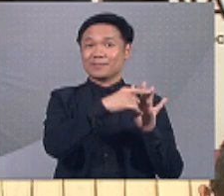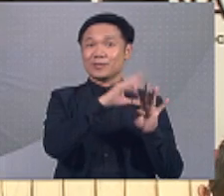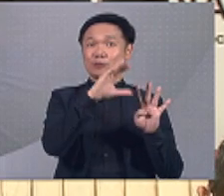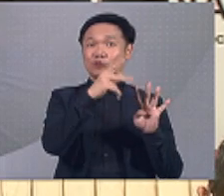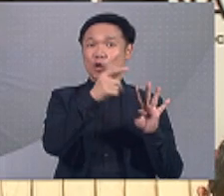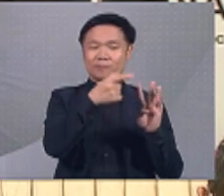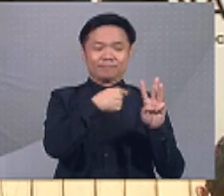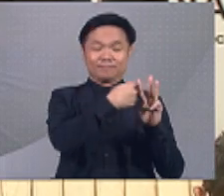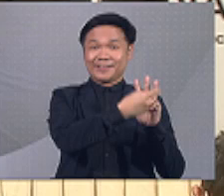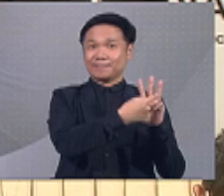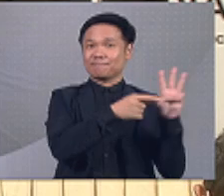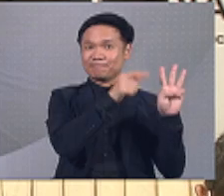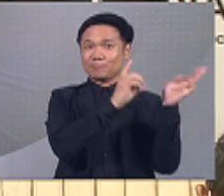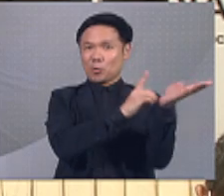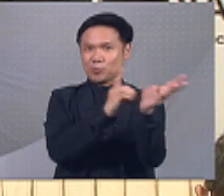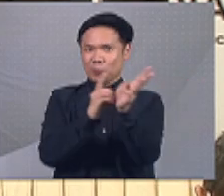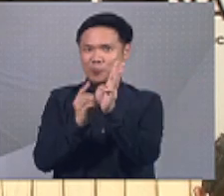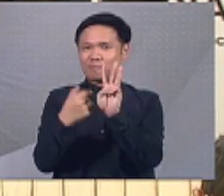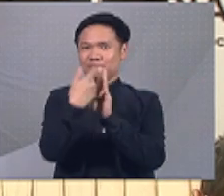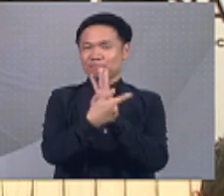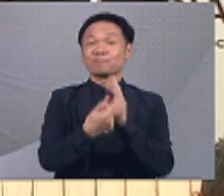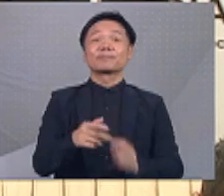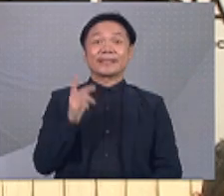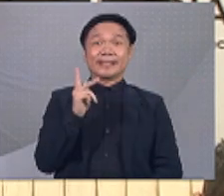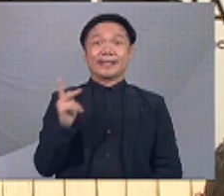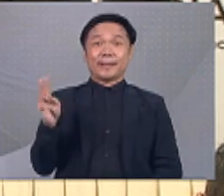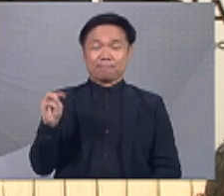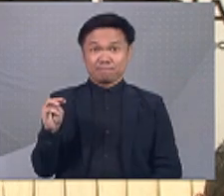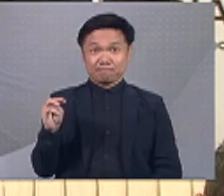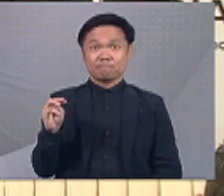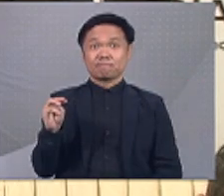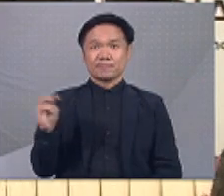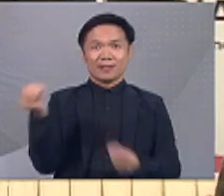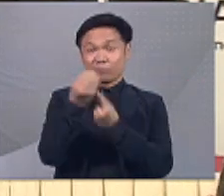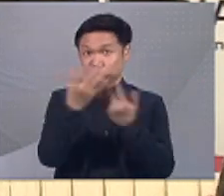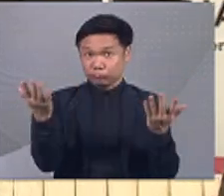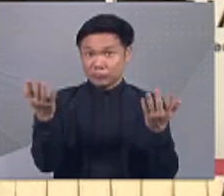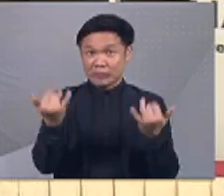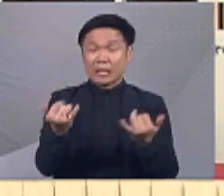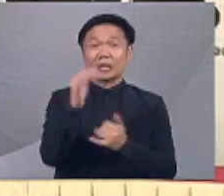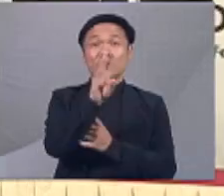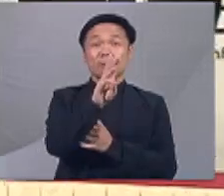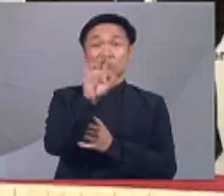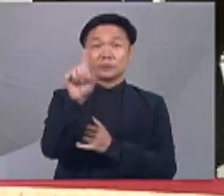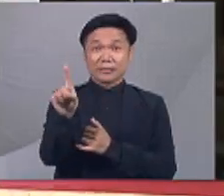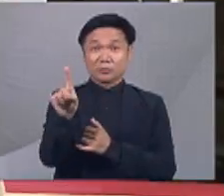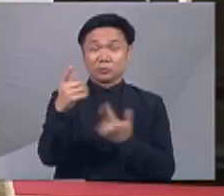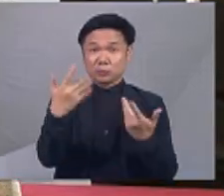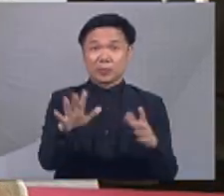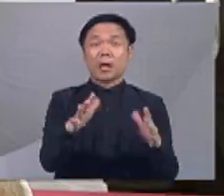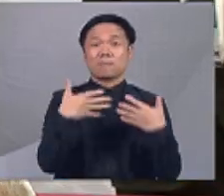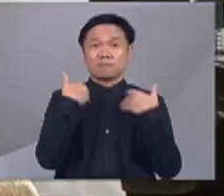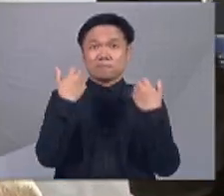Cong Ci Yong Kementerian Kesehatan lease ingin memaklumkan bahwa terdapat 61 Keys yang telah pulih